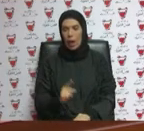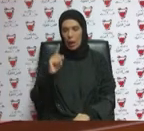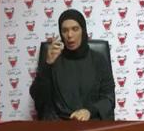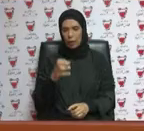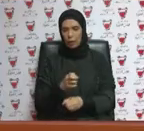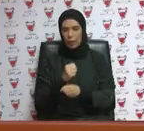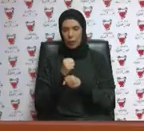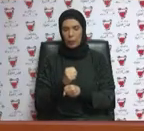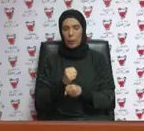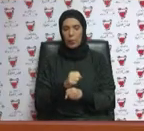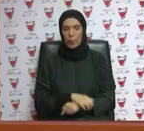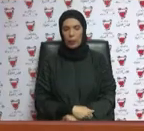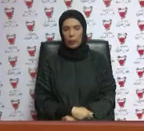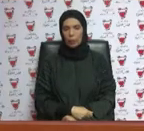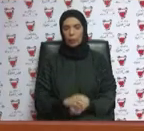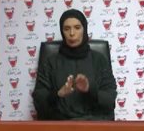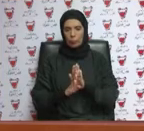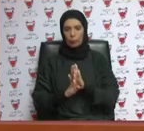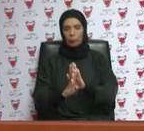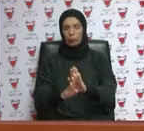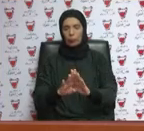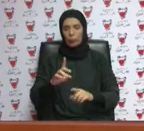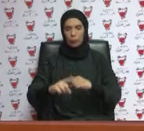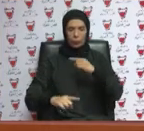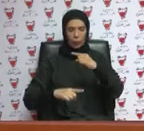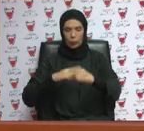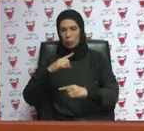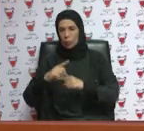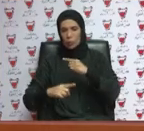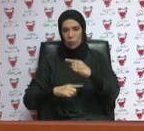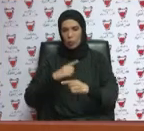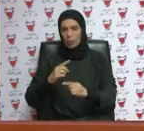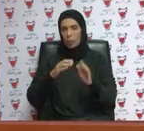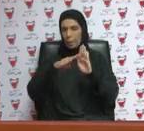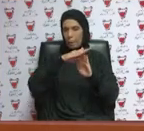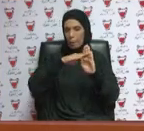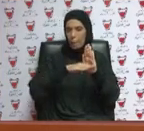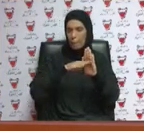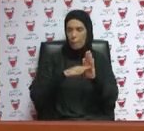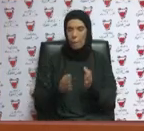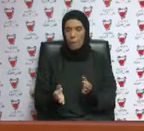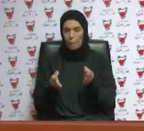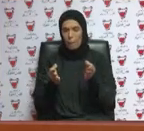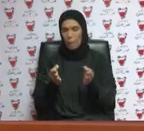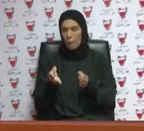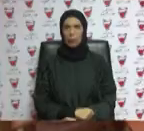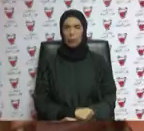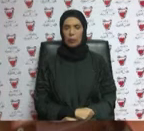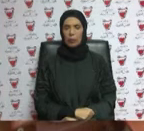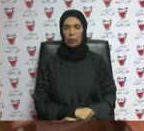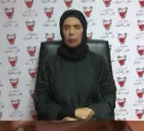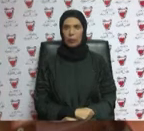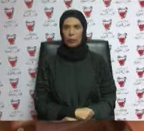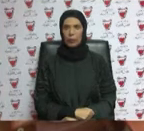الله، ودعمه المتواصل لكل البرامج والخطط الرامية لإبقاء مملكة